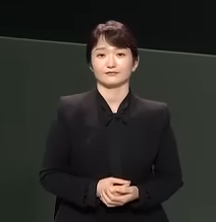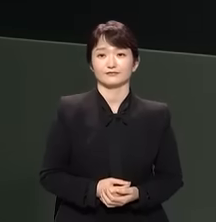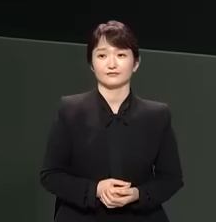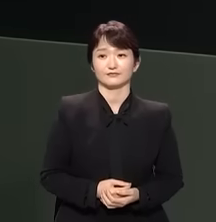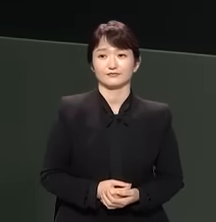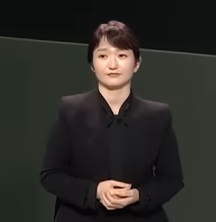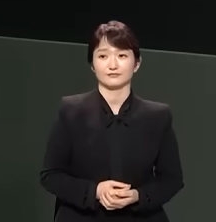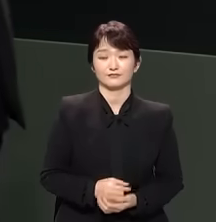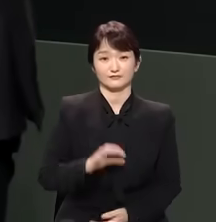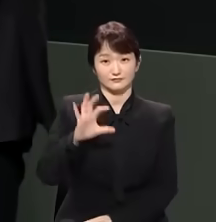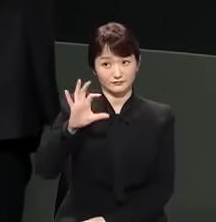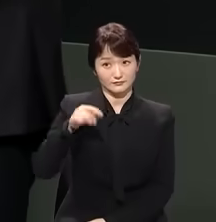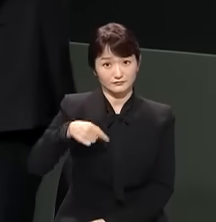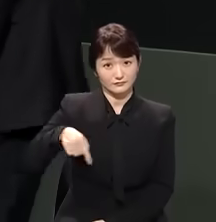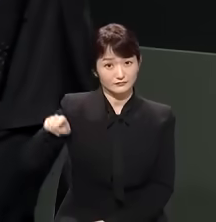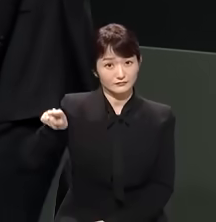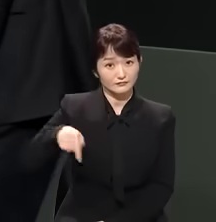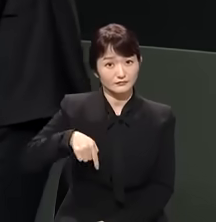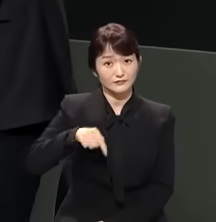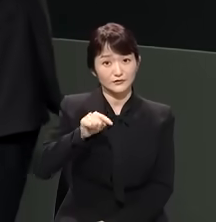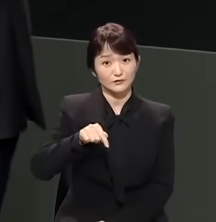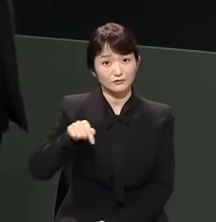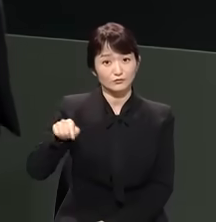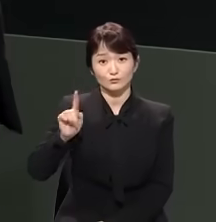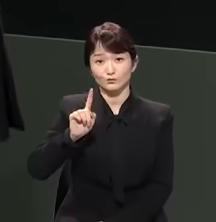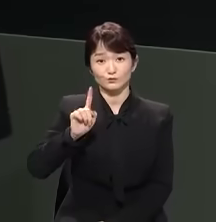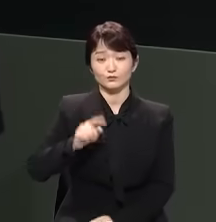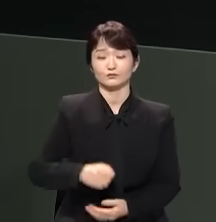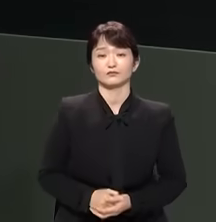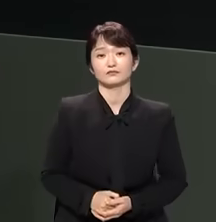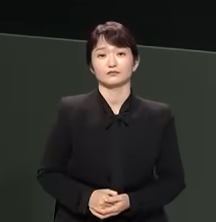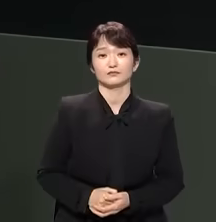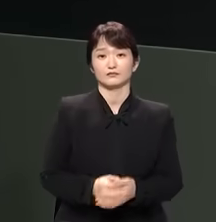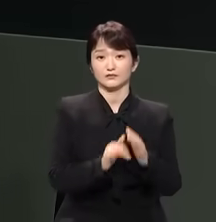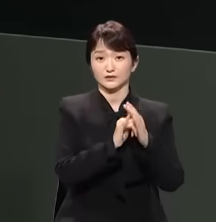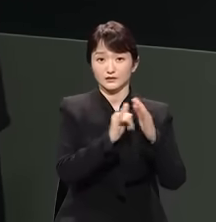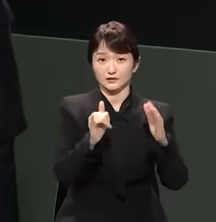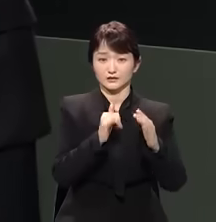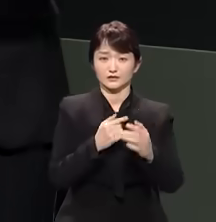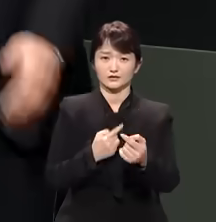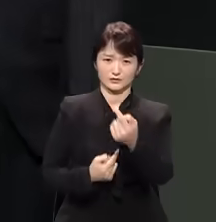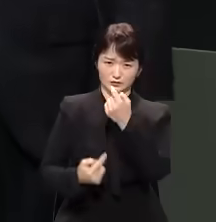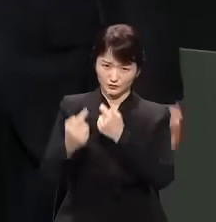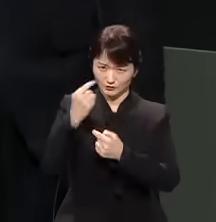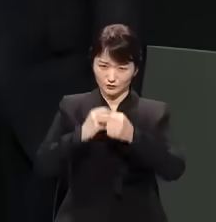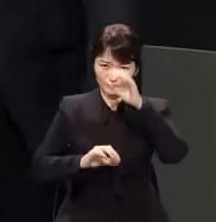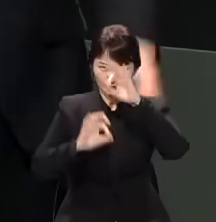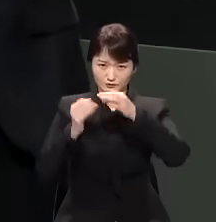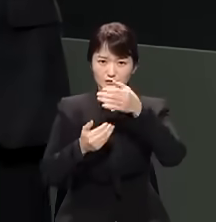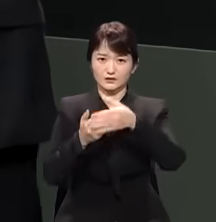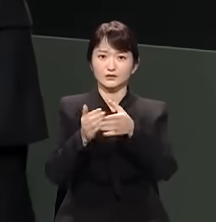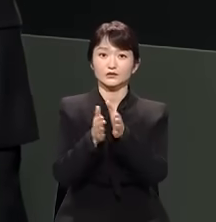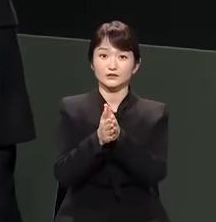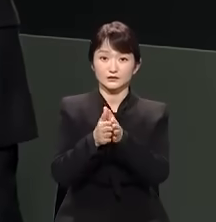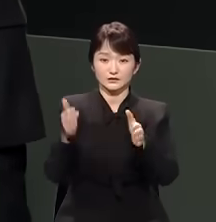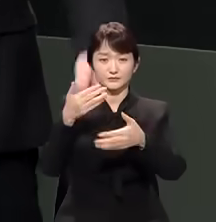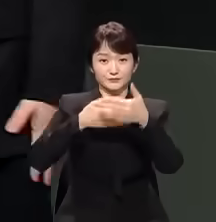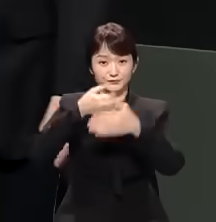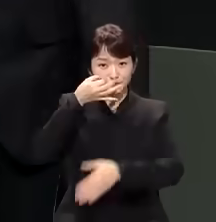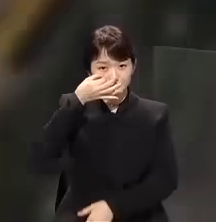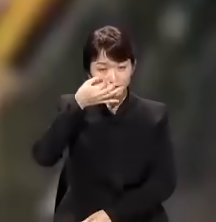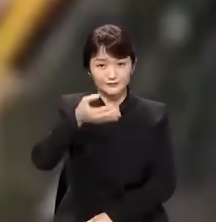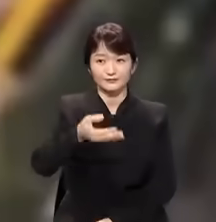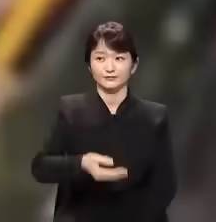달려보죠 화장실 다녀왔더니 점점점 있니다 자 사방 가족께서 제보해 주신 사건으로 시작합니다 영상